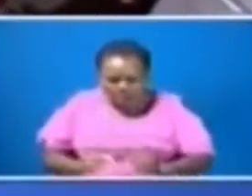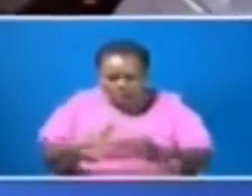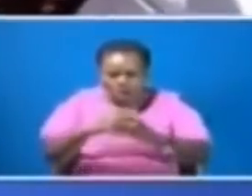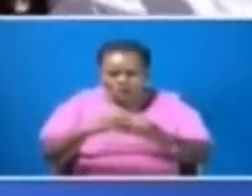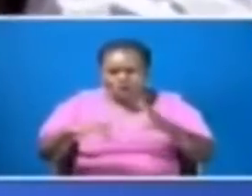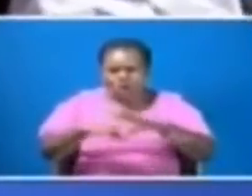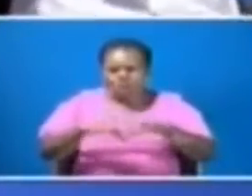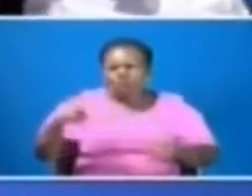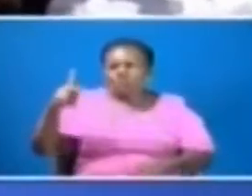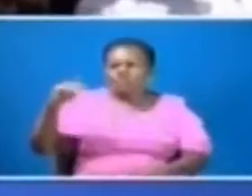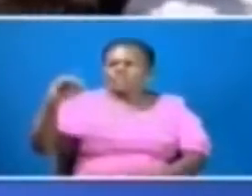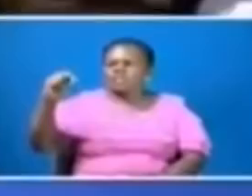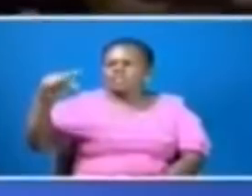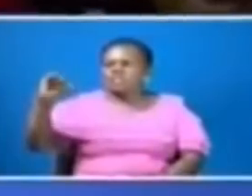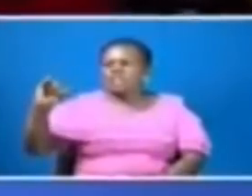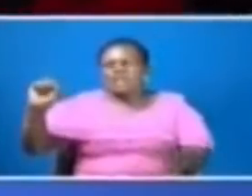kumfariji Kingi.